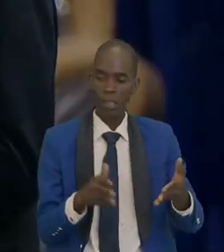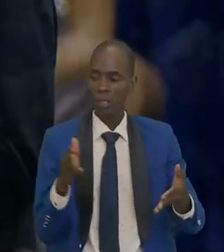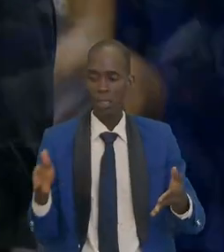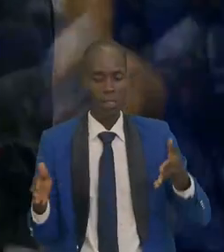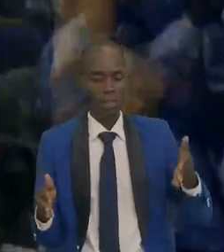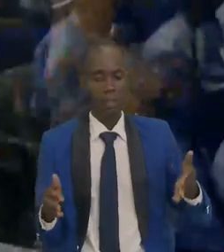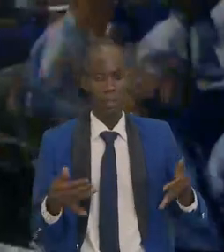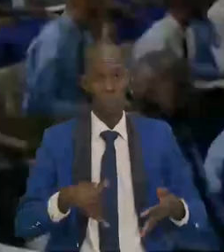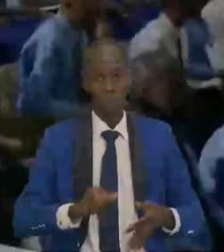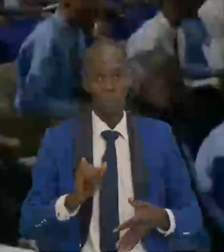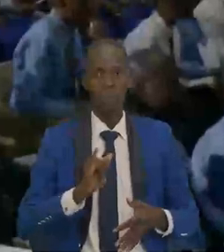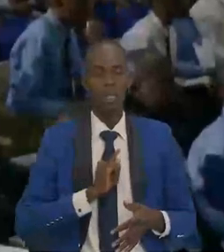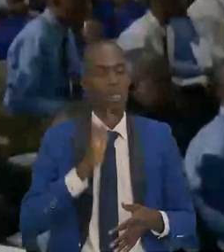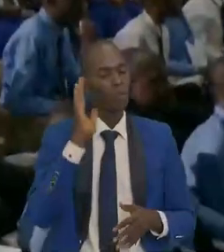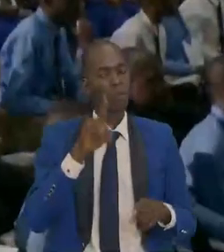Je vais traverser.